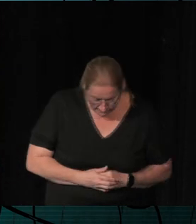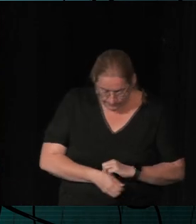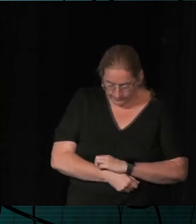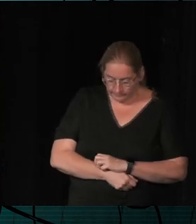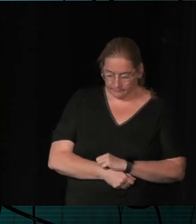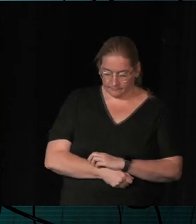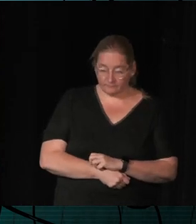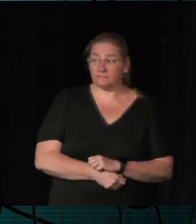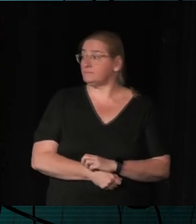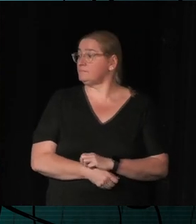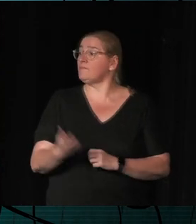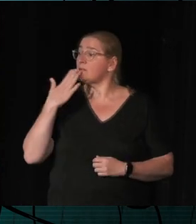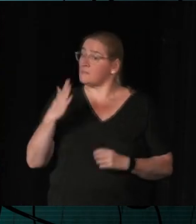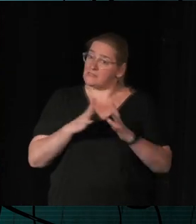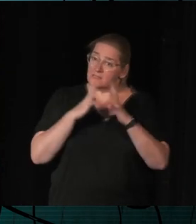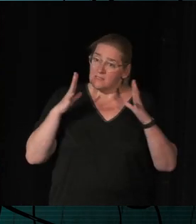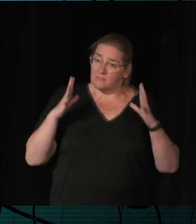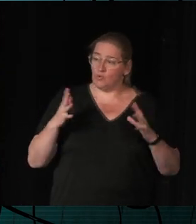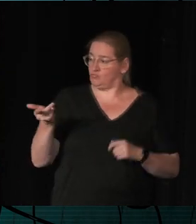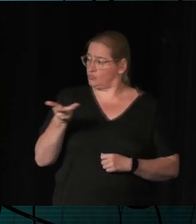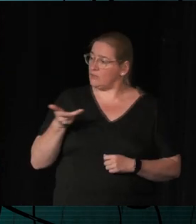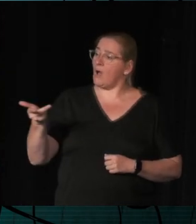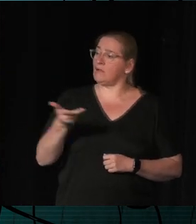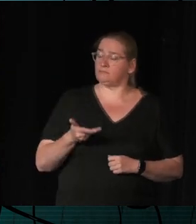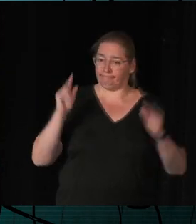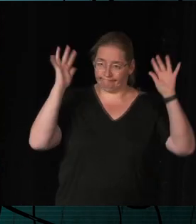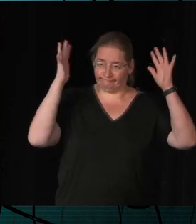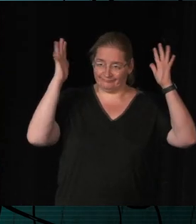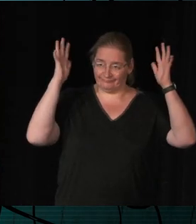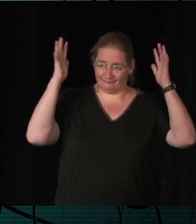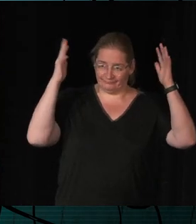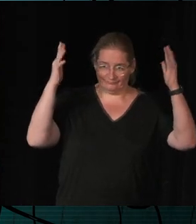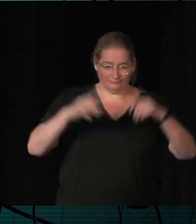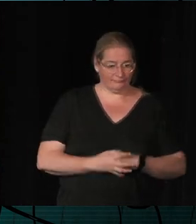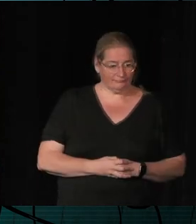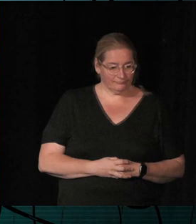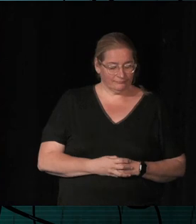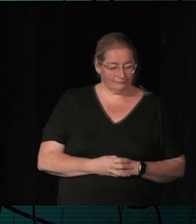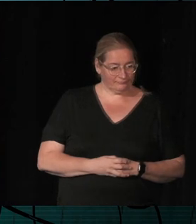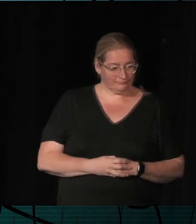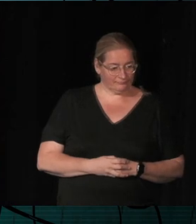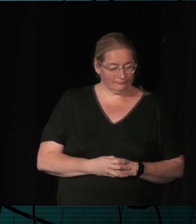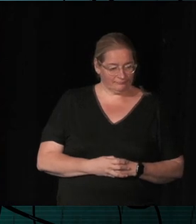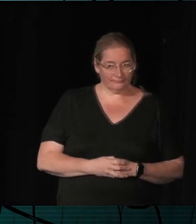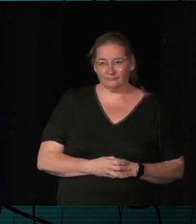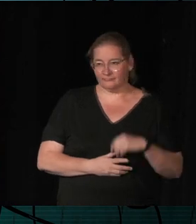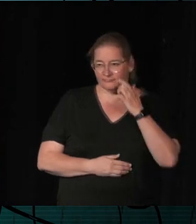Eh bien, merci beaucoup à tous les trois. Merci. Vous les applaudissez. Merci.